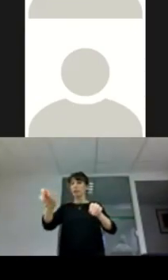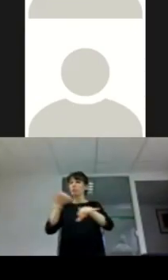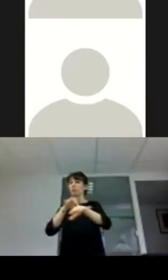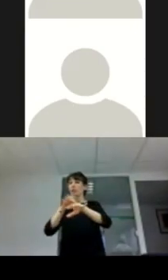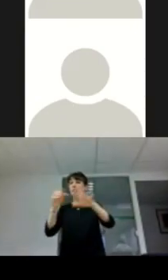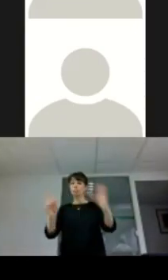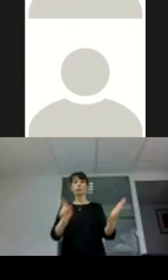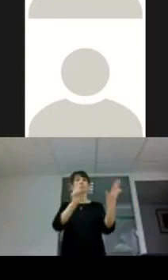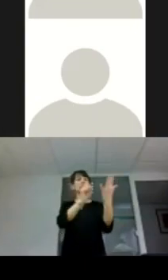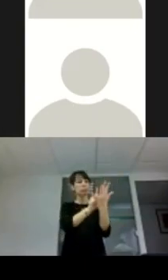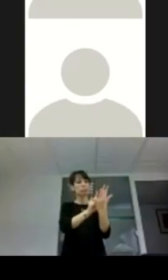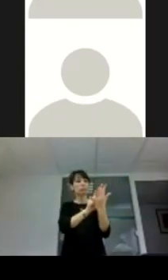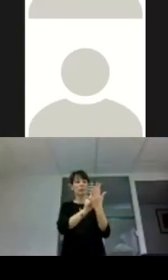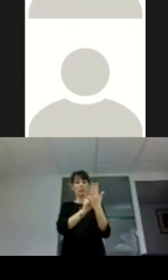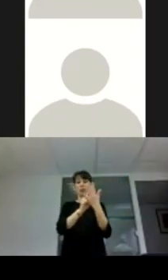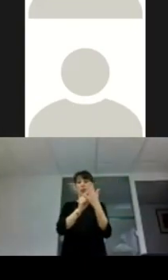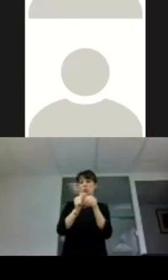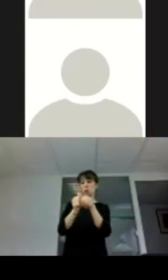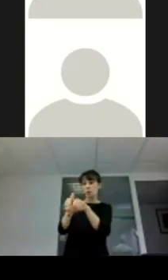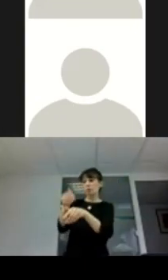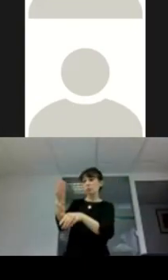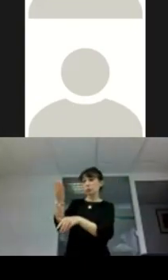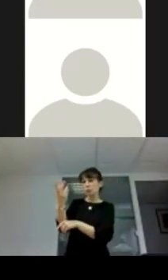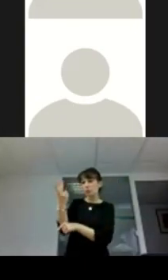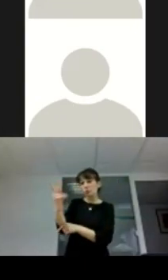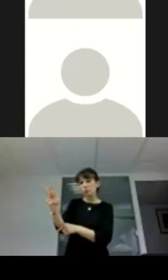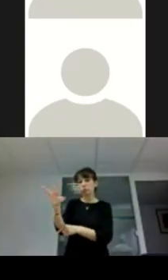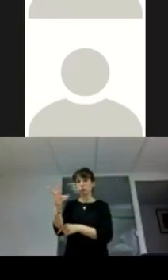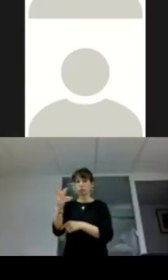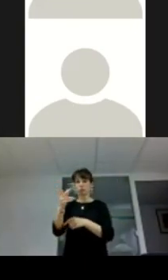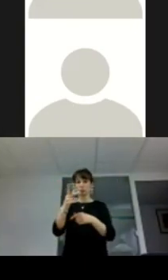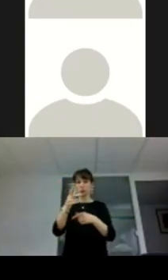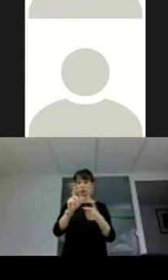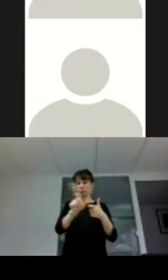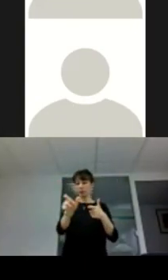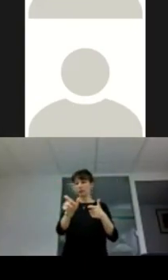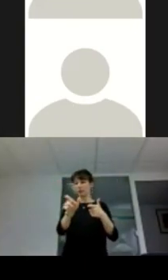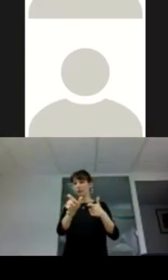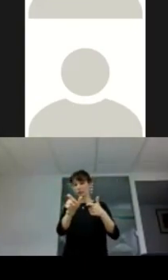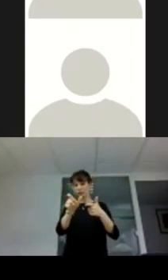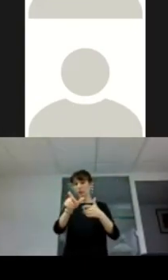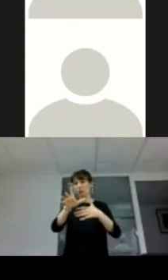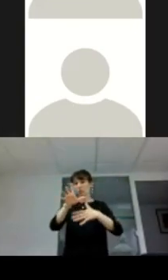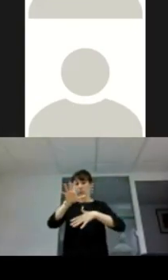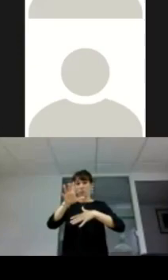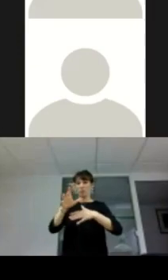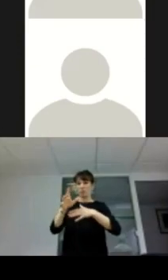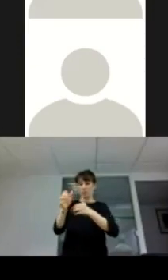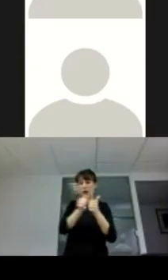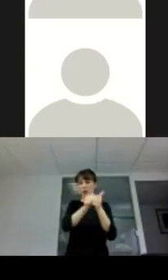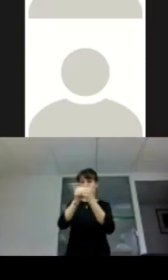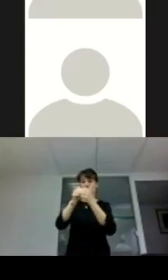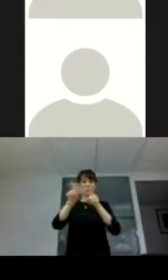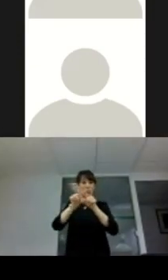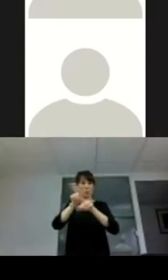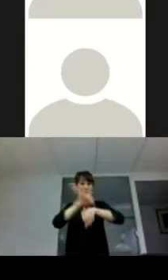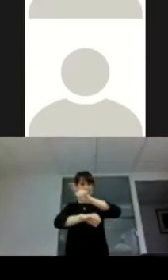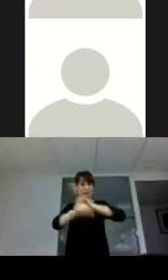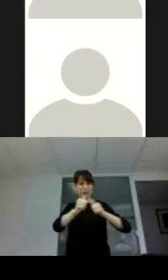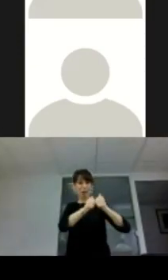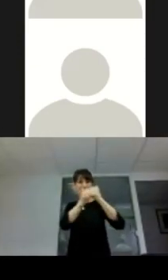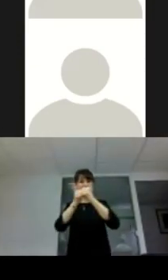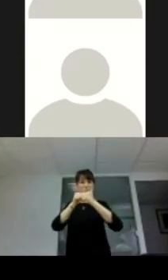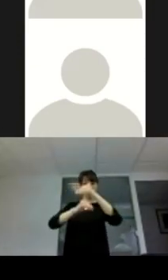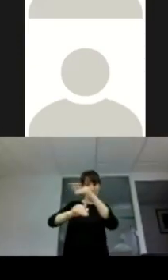l'équipe oncologique de support rencontre le patient en fonction des besoins, déroule le plan qui